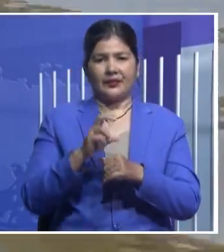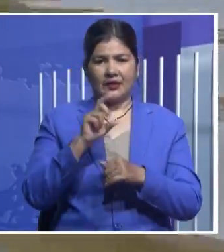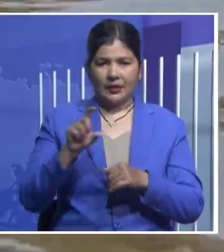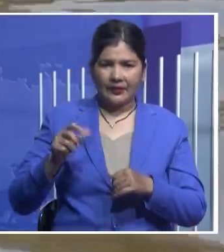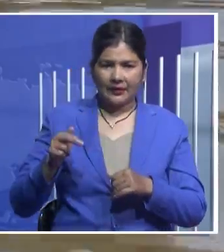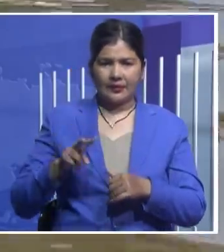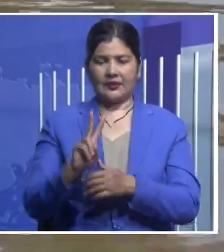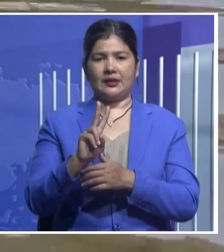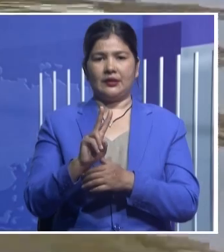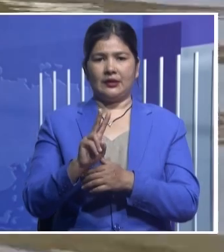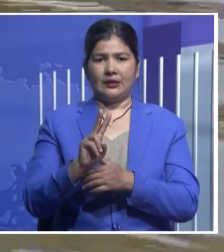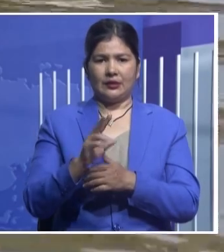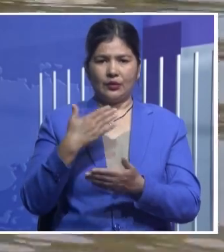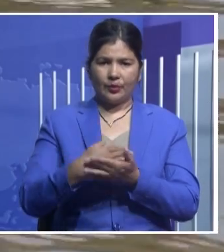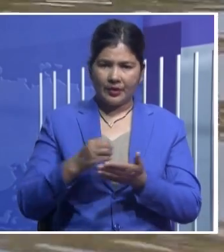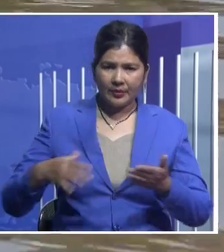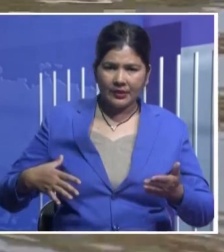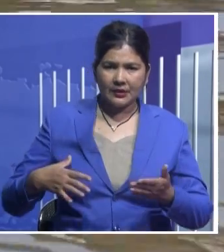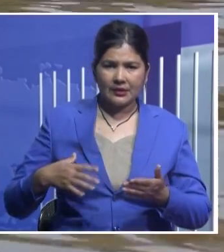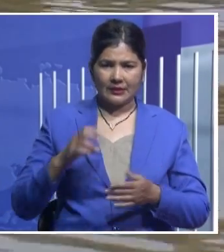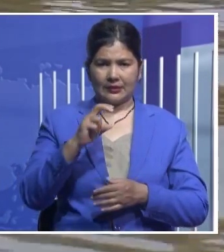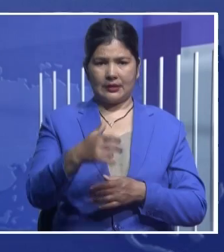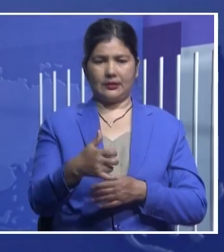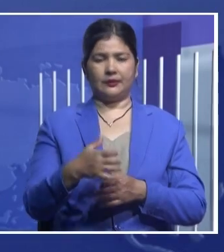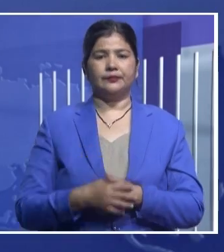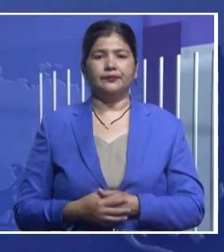घिमिरे, नेपाल टेलिभिजन, लुम्बिनी प्रदेश, दाङ।